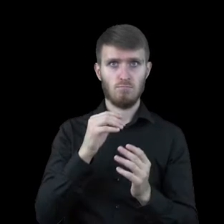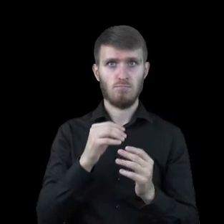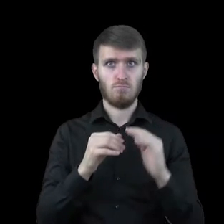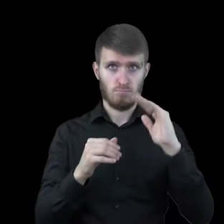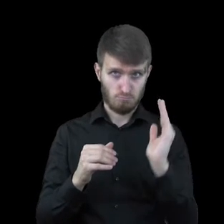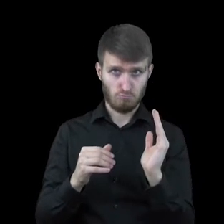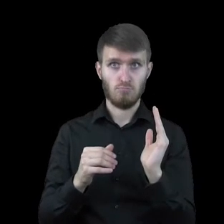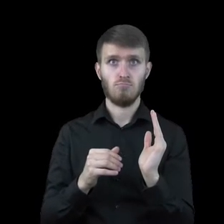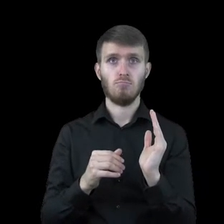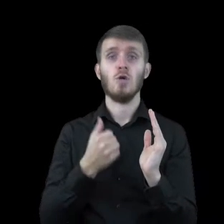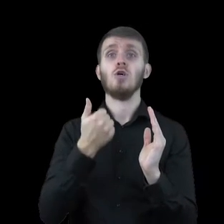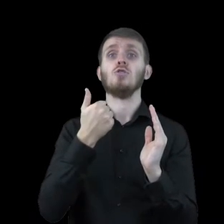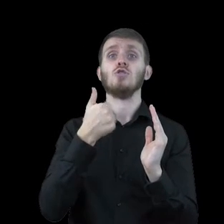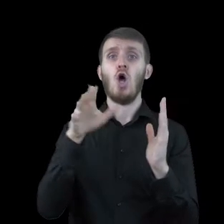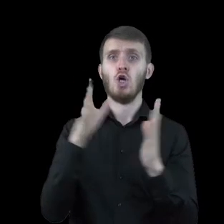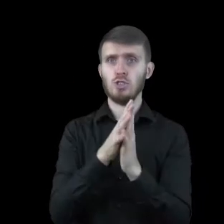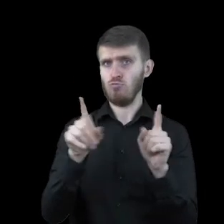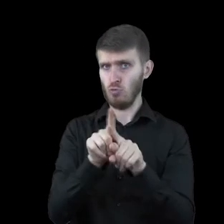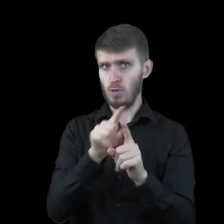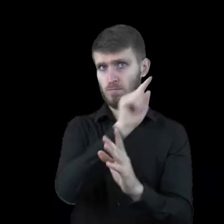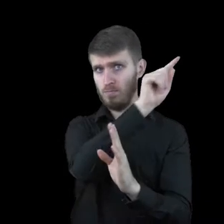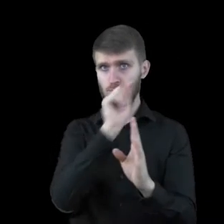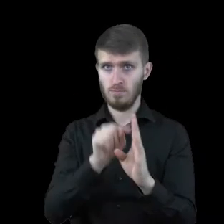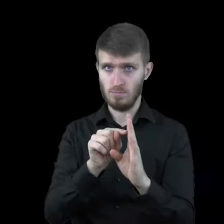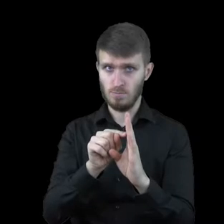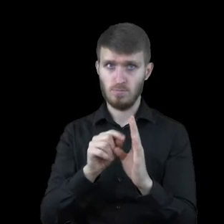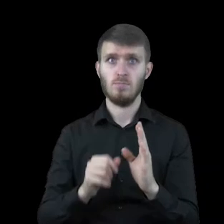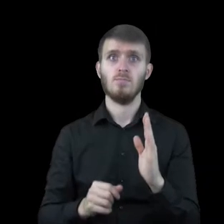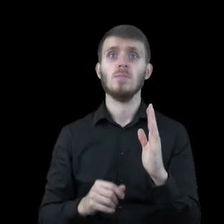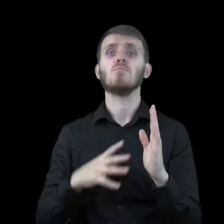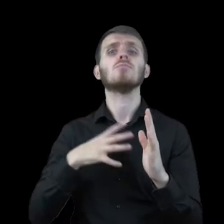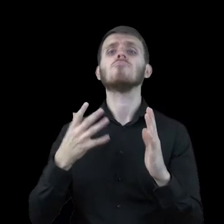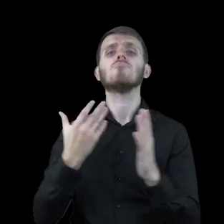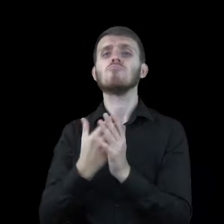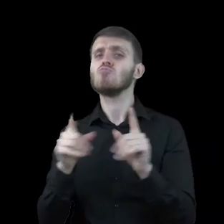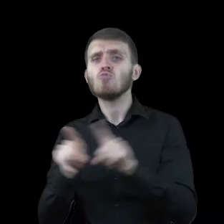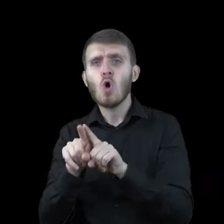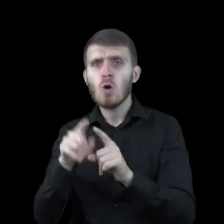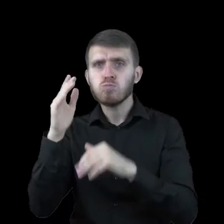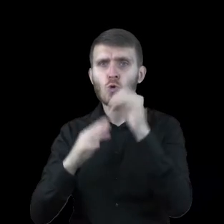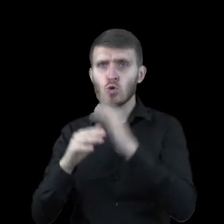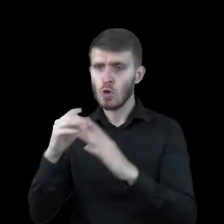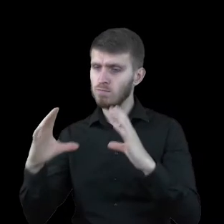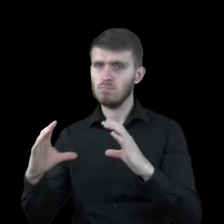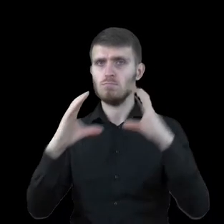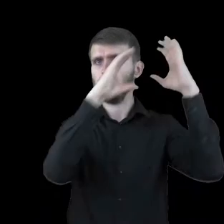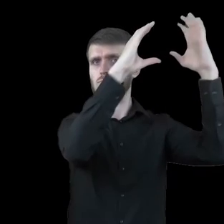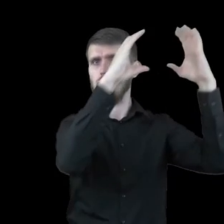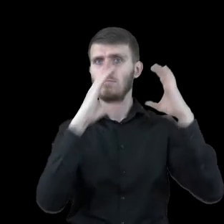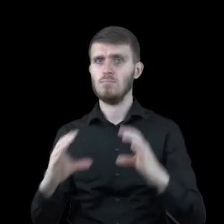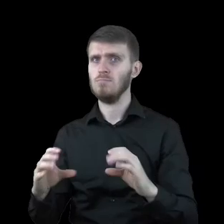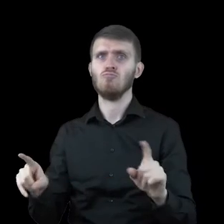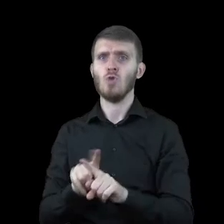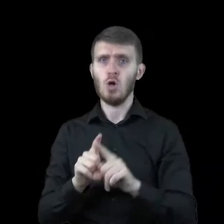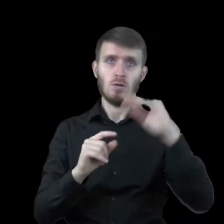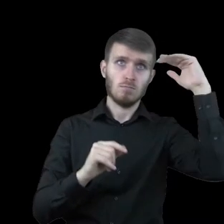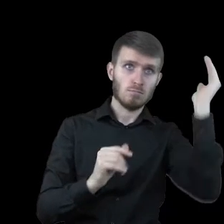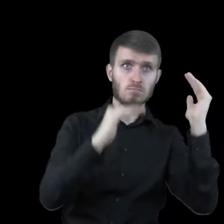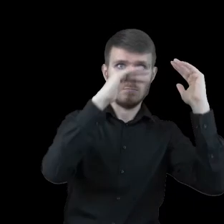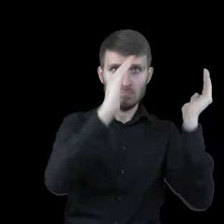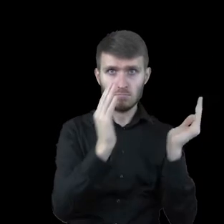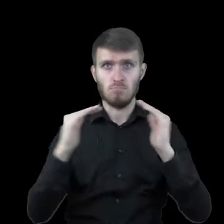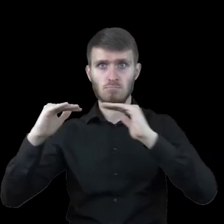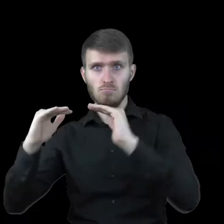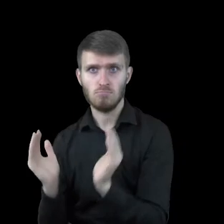razem z tym kątem, od którego zaczęliśmy, tworzą parę kątów odpowiadających.